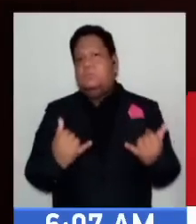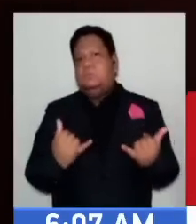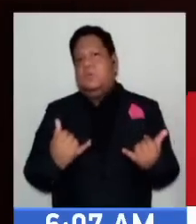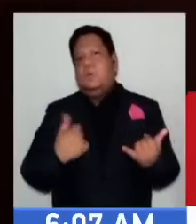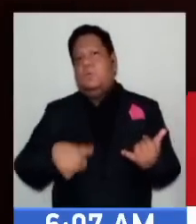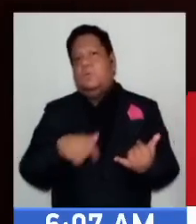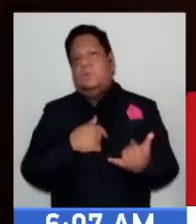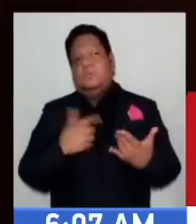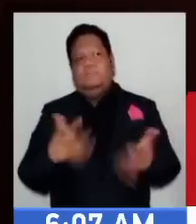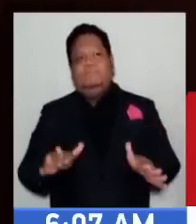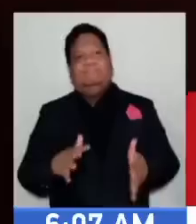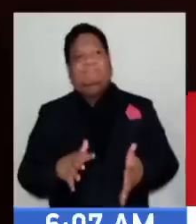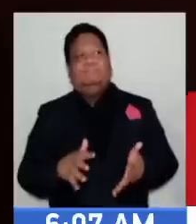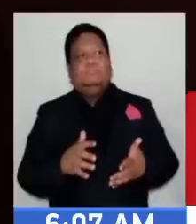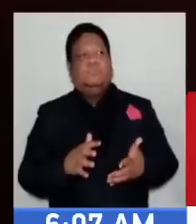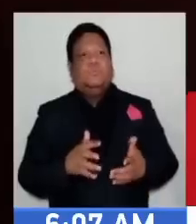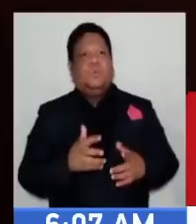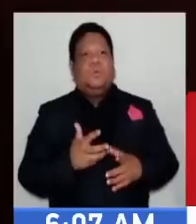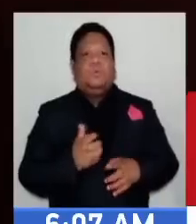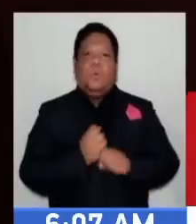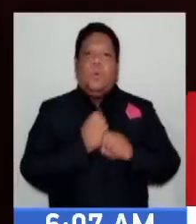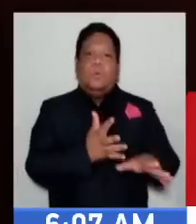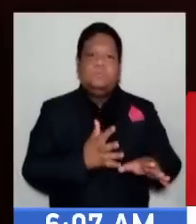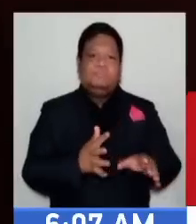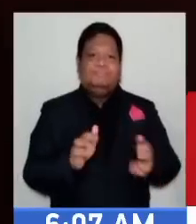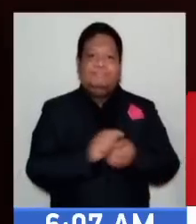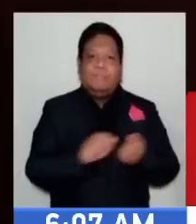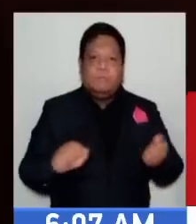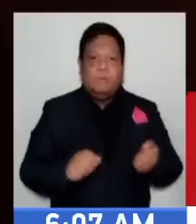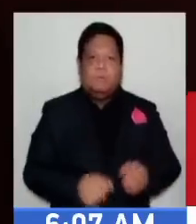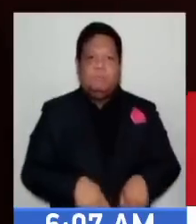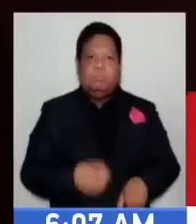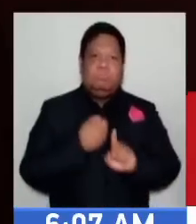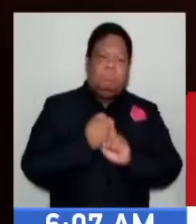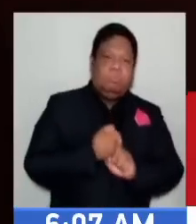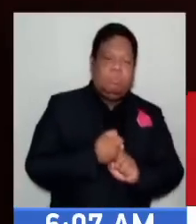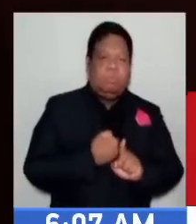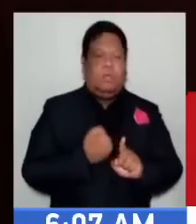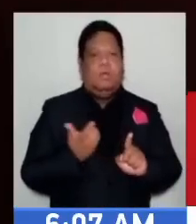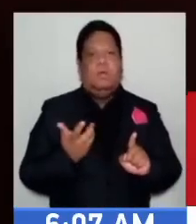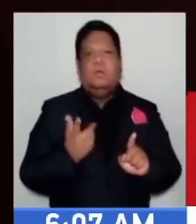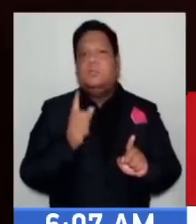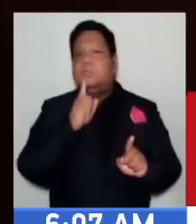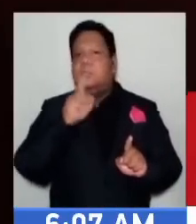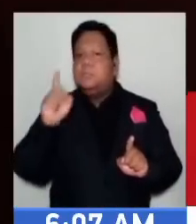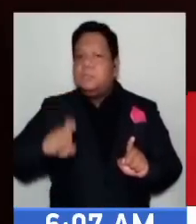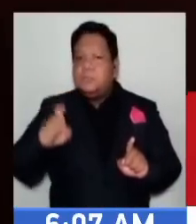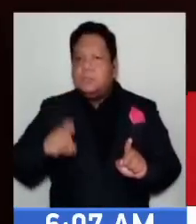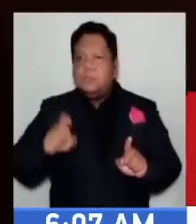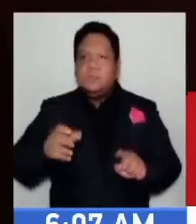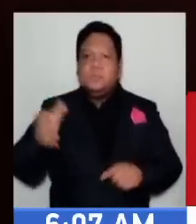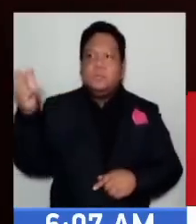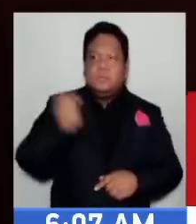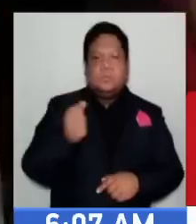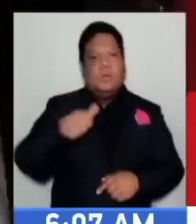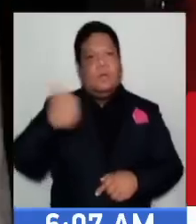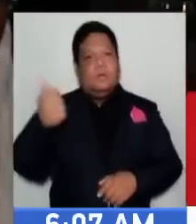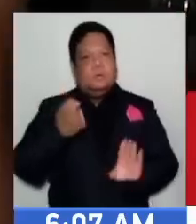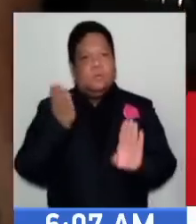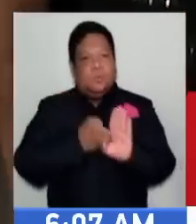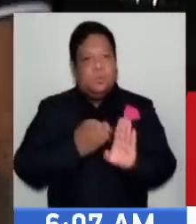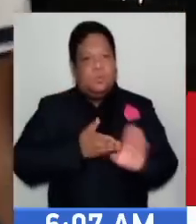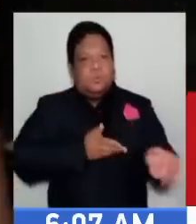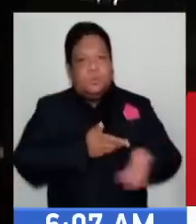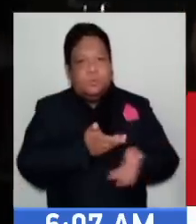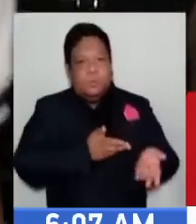We've already triggered them. We will need to call in other psychologists and counselors to help them tomorrow.